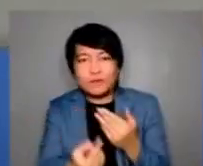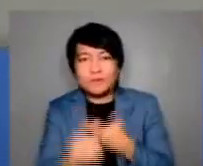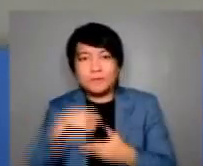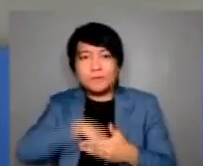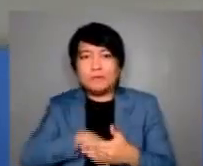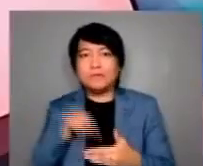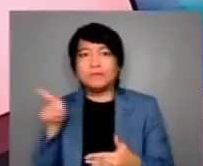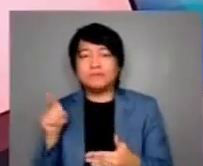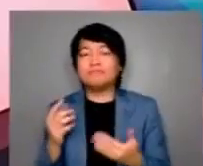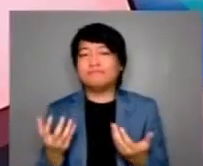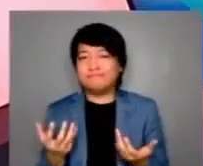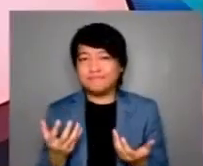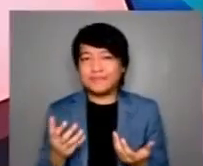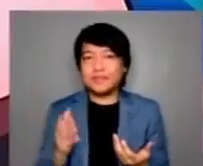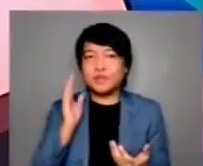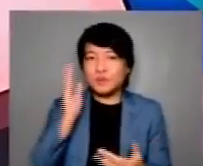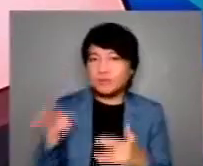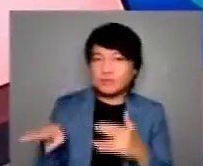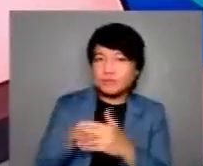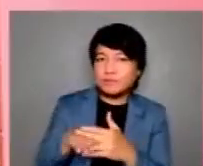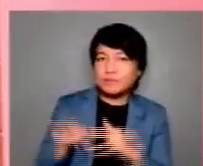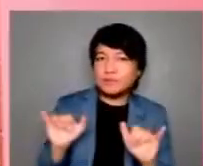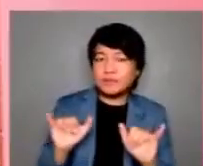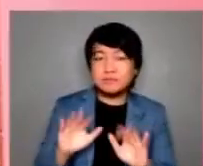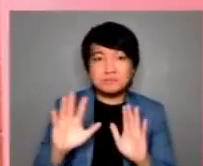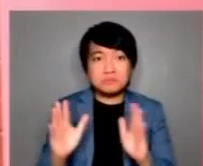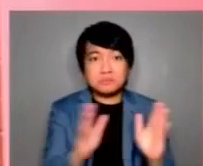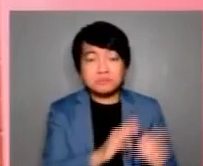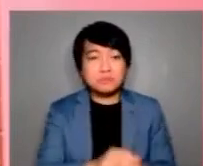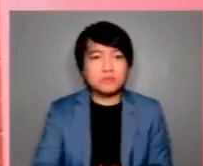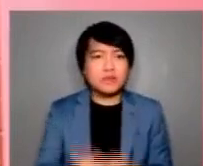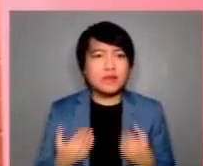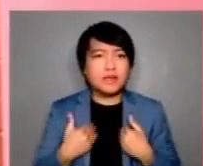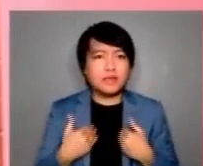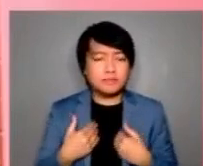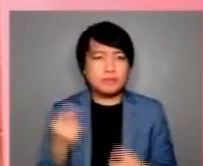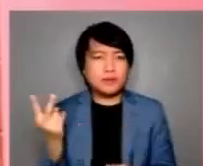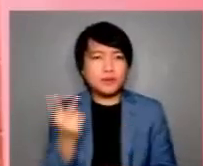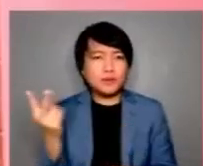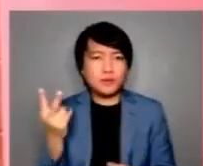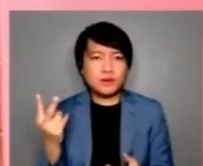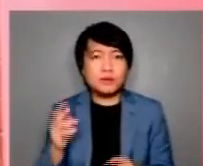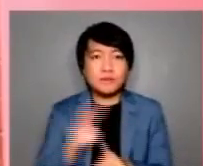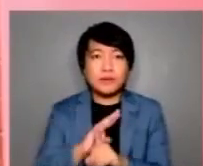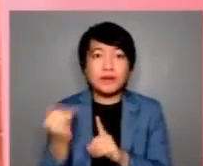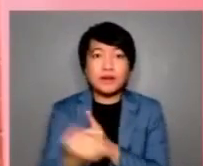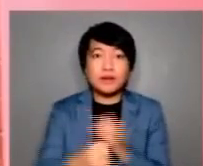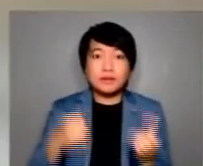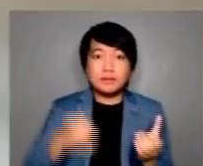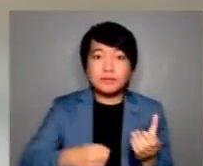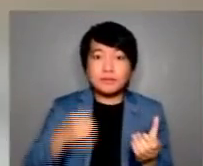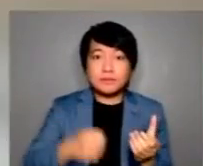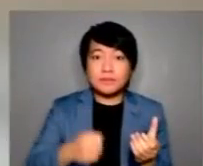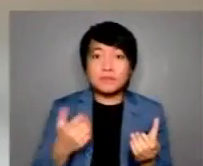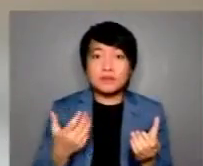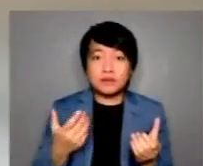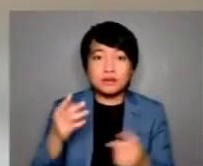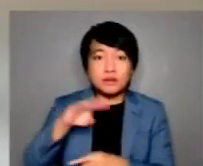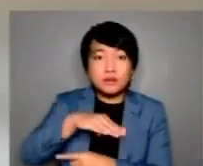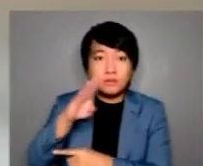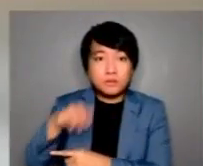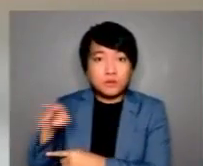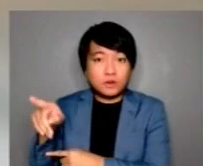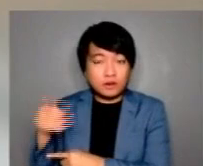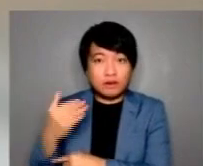hag na Bohol Chairman meron ding dalawang tumatakbong Barangay Kagawad inirereklamo po ng vote buying o Oo po papayagan pa